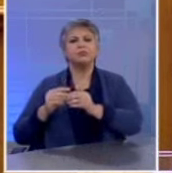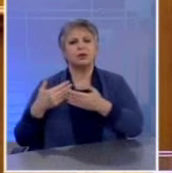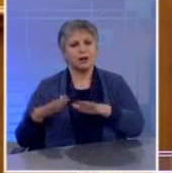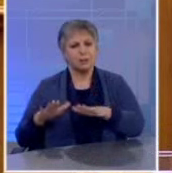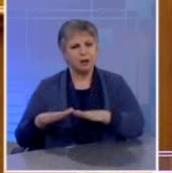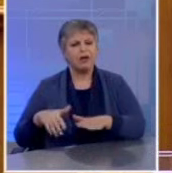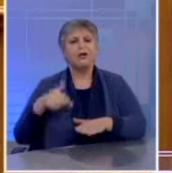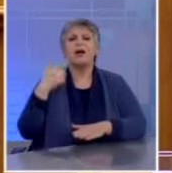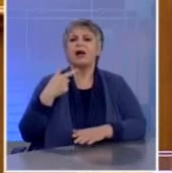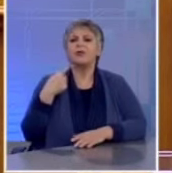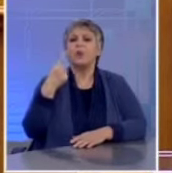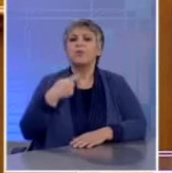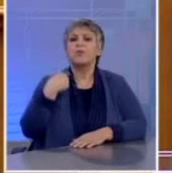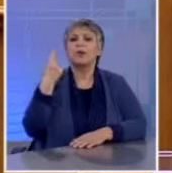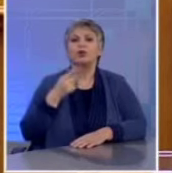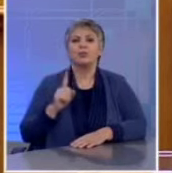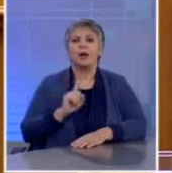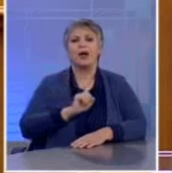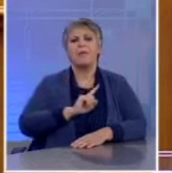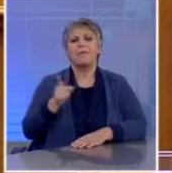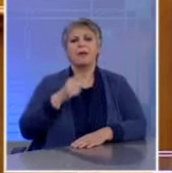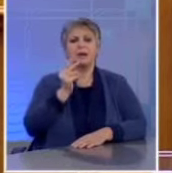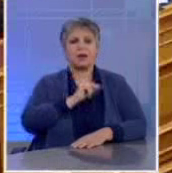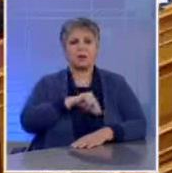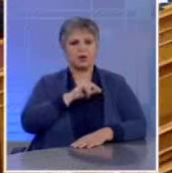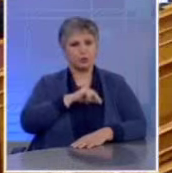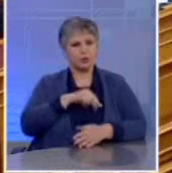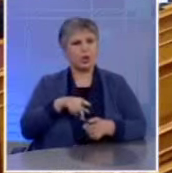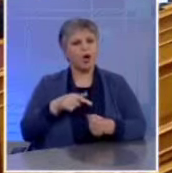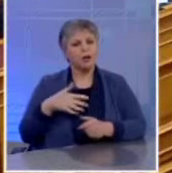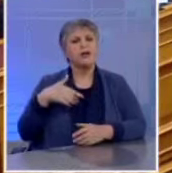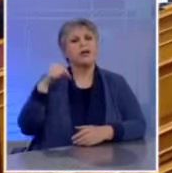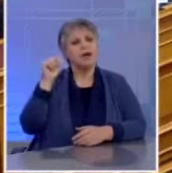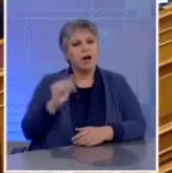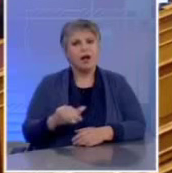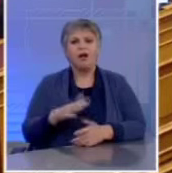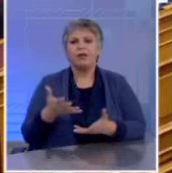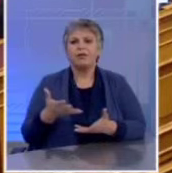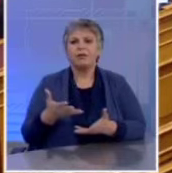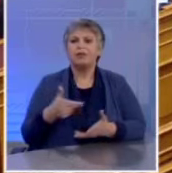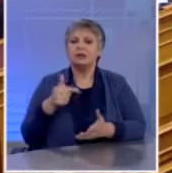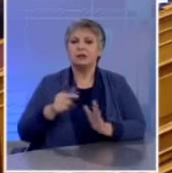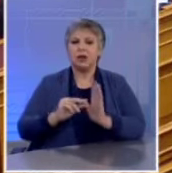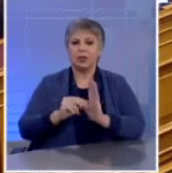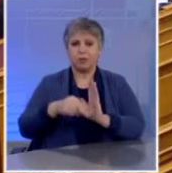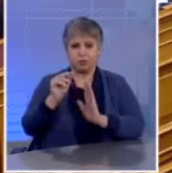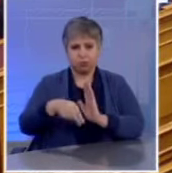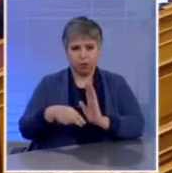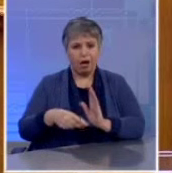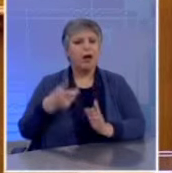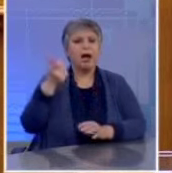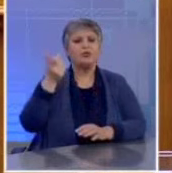ιδιωτικού δικαίου μη κερδοσκοπικού χαρακτήρα του ευρύτερου δημόσιου τομέα. Ξέρετε περί τίνος πρόκειται, κυρίες και κύριοι συνάδελφοι?